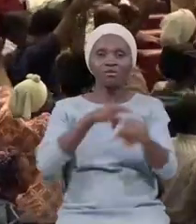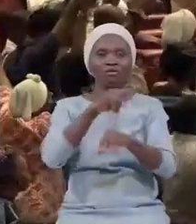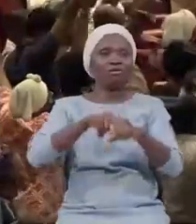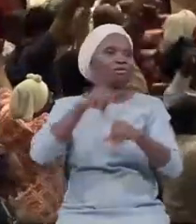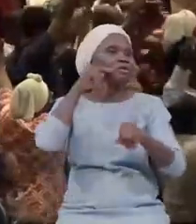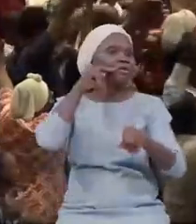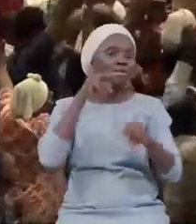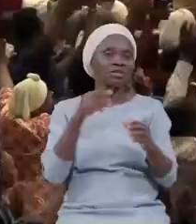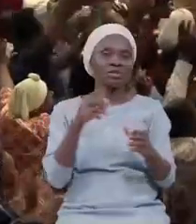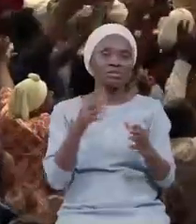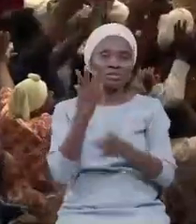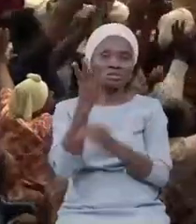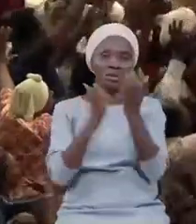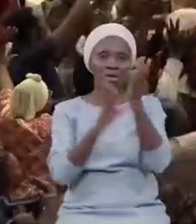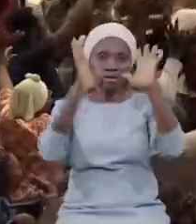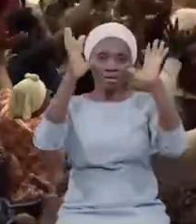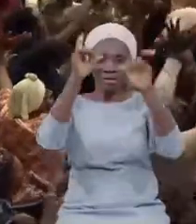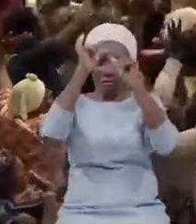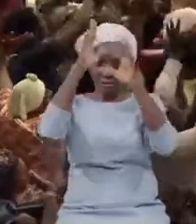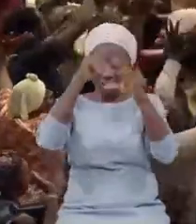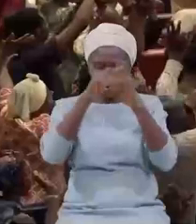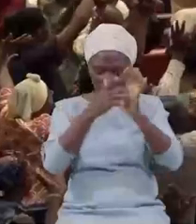mains-là. Père, au nom de Jésus,